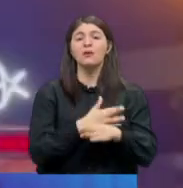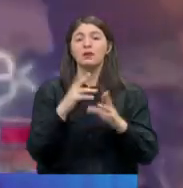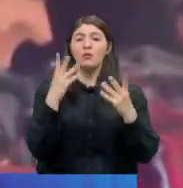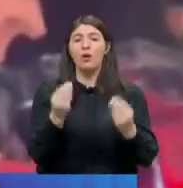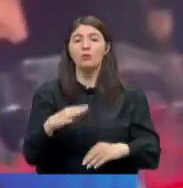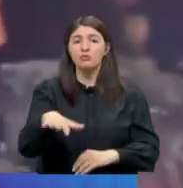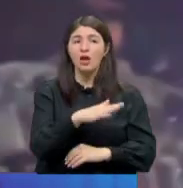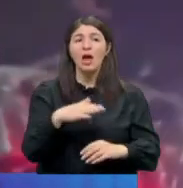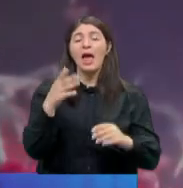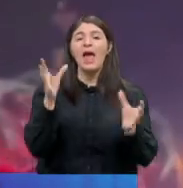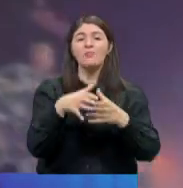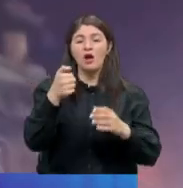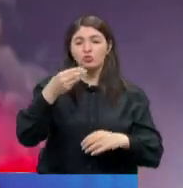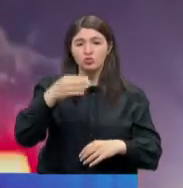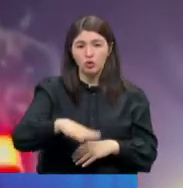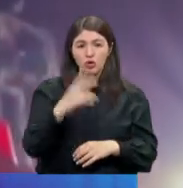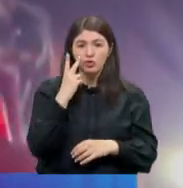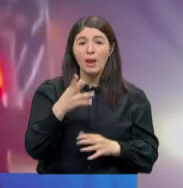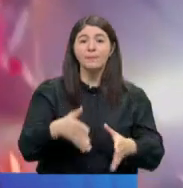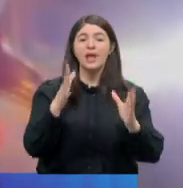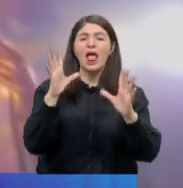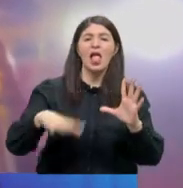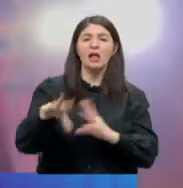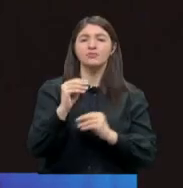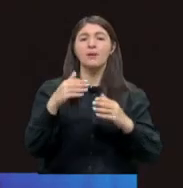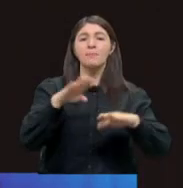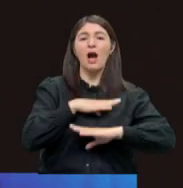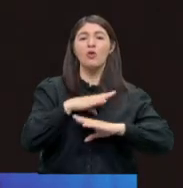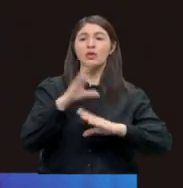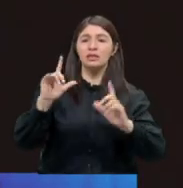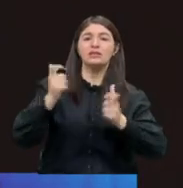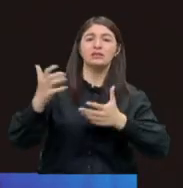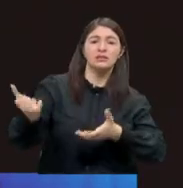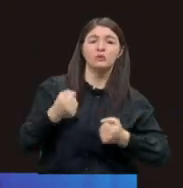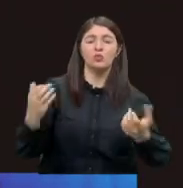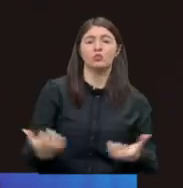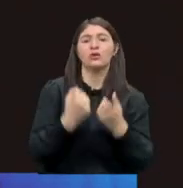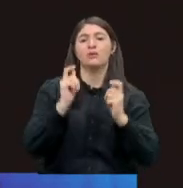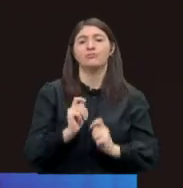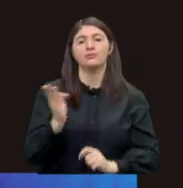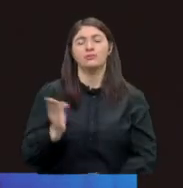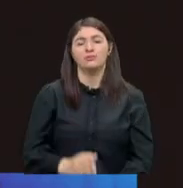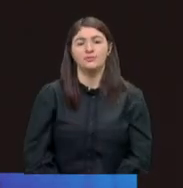yaşandı. Ekipler 6'sı çocuk olmak üzere bina sakinlerini balkonlardan tahliye ederek kurtardı.